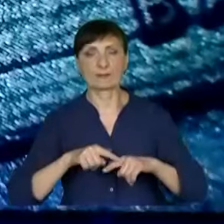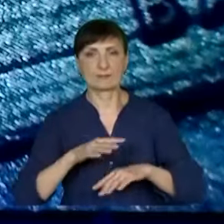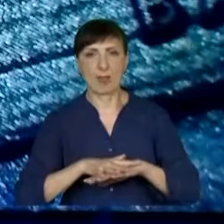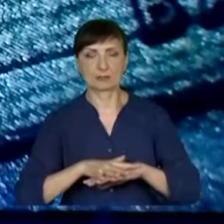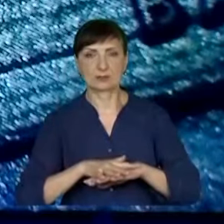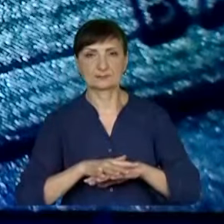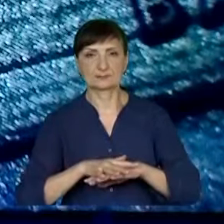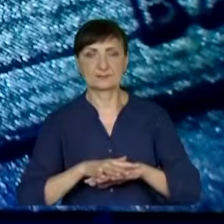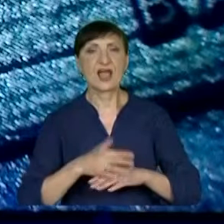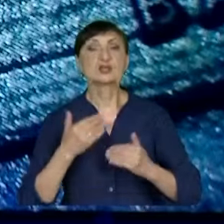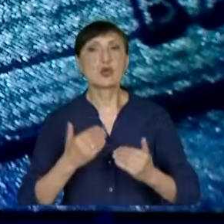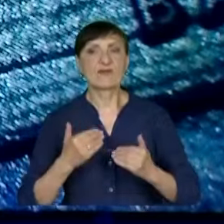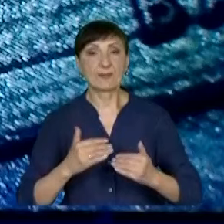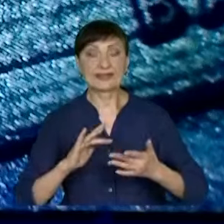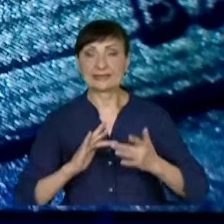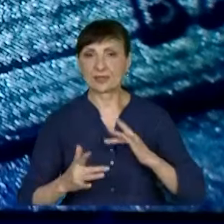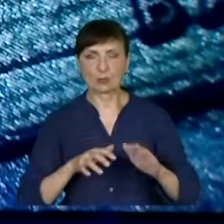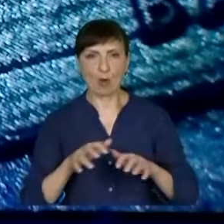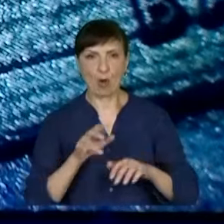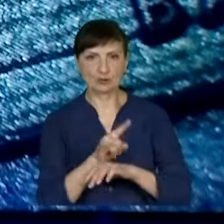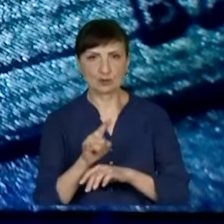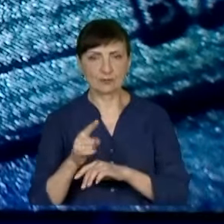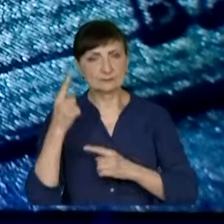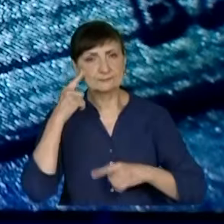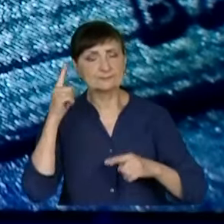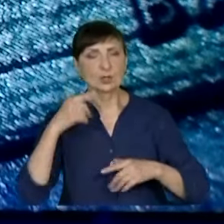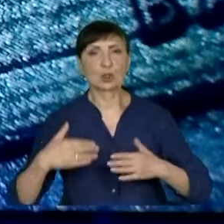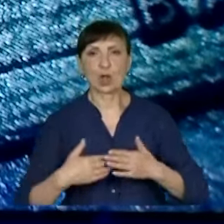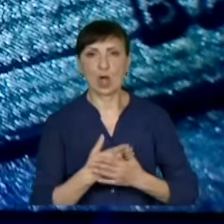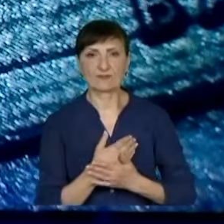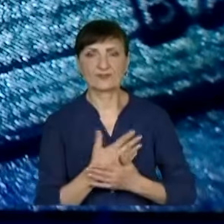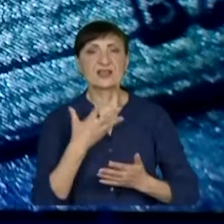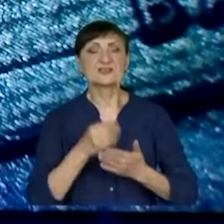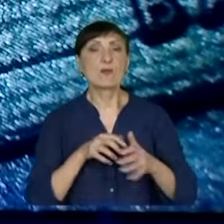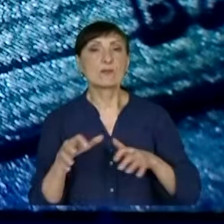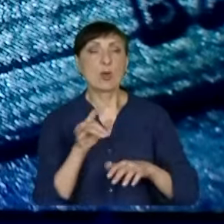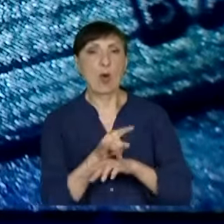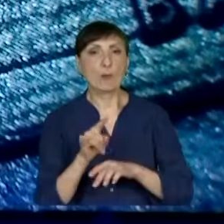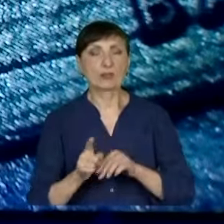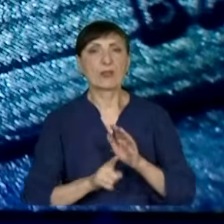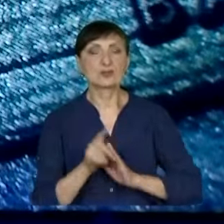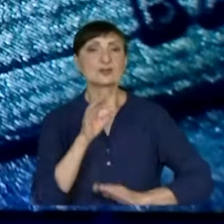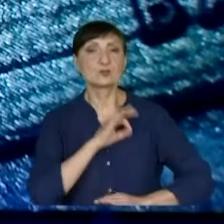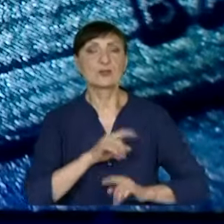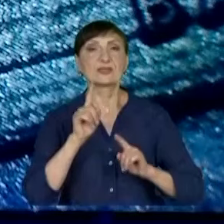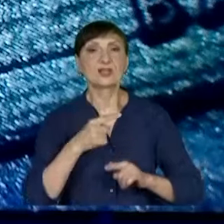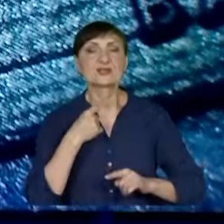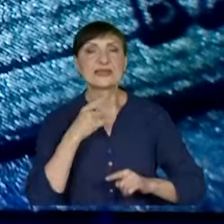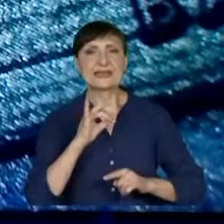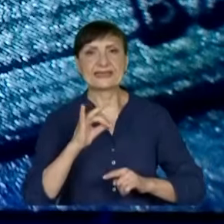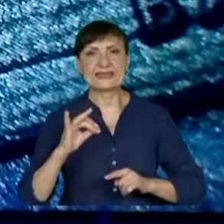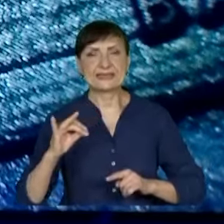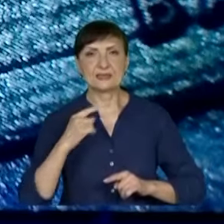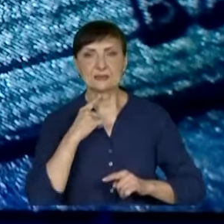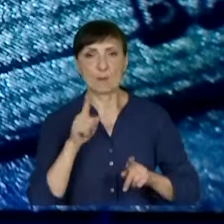организаций. Современные интернет-мошенники придумывают новые уловки для обмана. В своих махинациях они начали использовать даже искусственный интеллект.